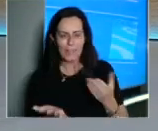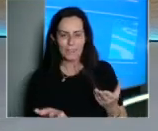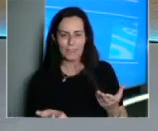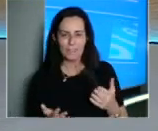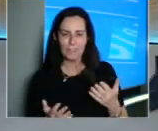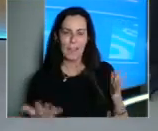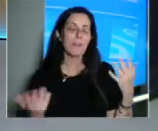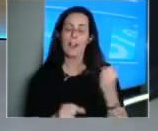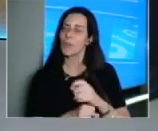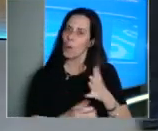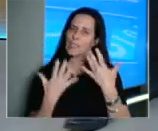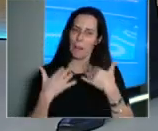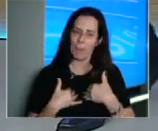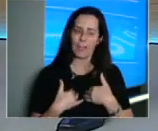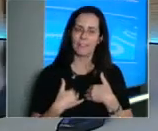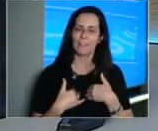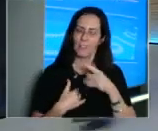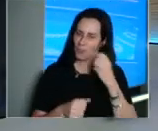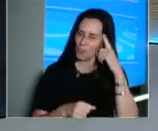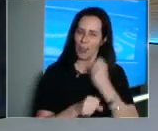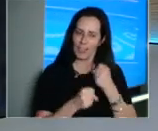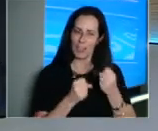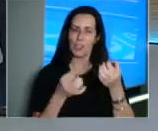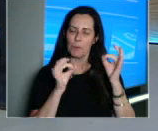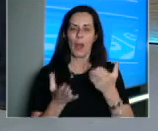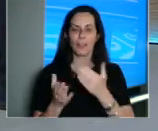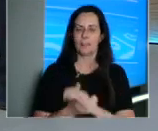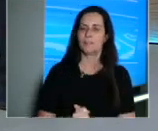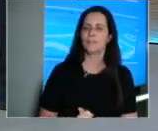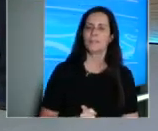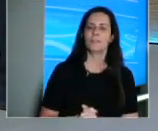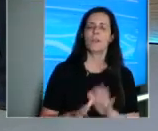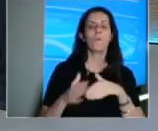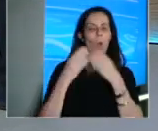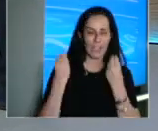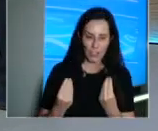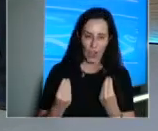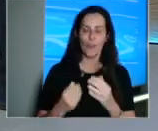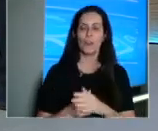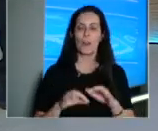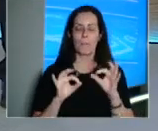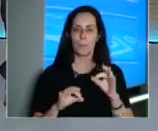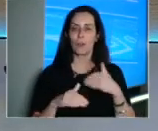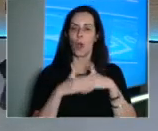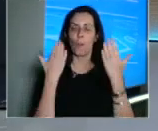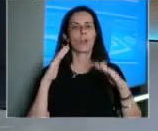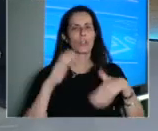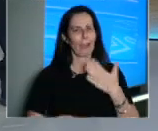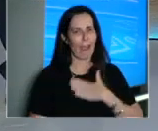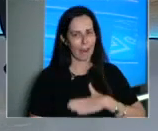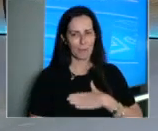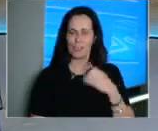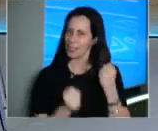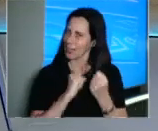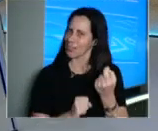תוכנית, אין מה לעשות, אז בוא ספר, אני יודע שטרחת במיוחד. כן, בוקר טוב עידן, באמת הבוקר שאחרי החגים